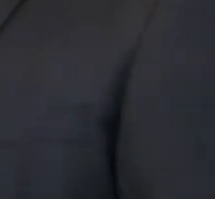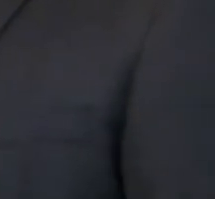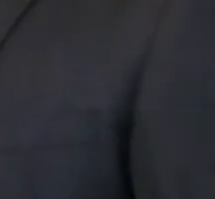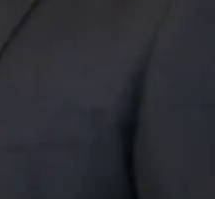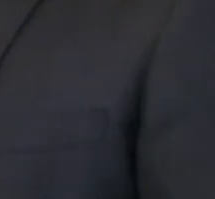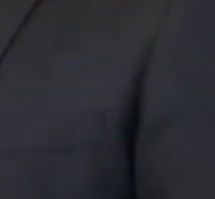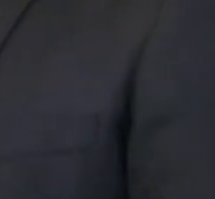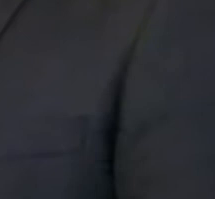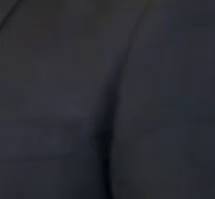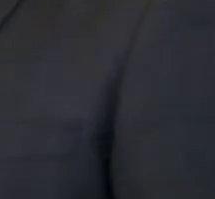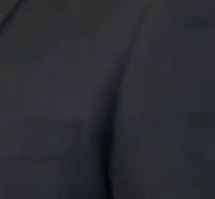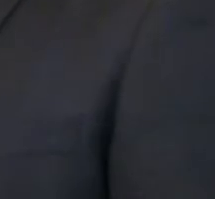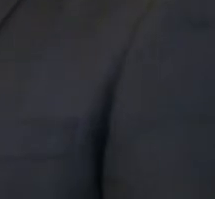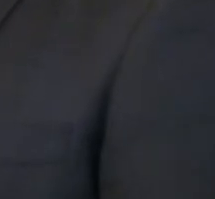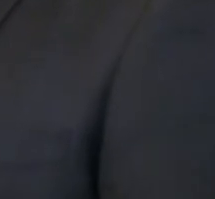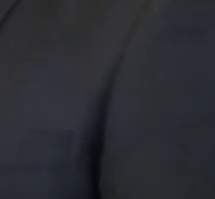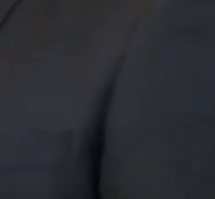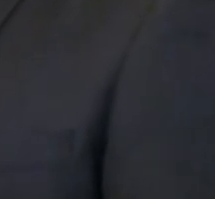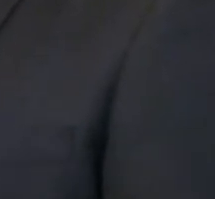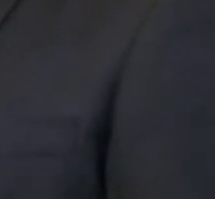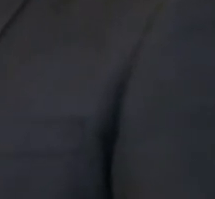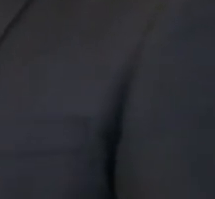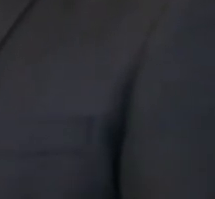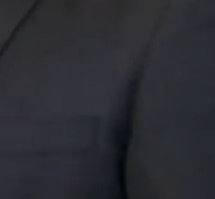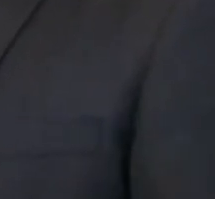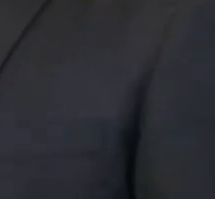jino jiriku itika,